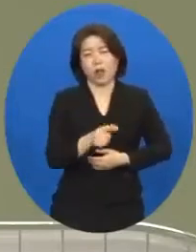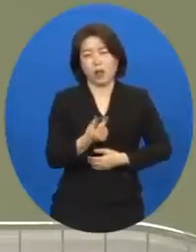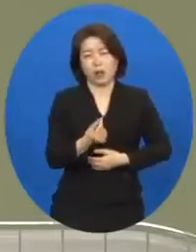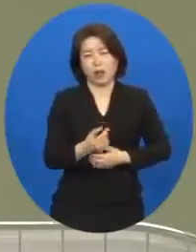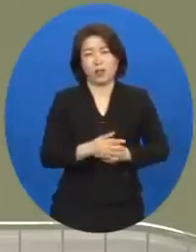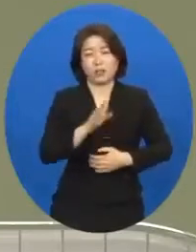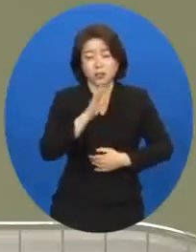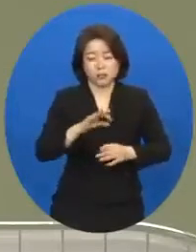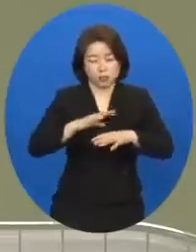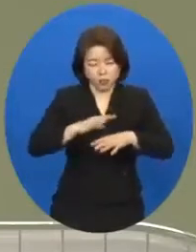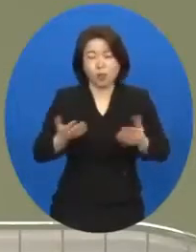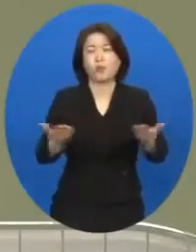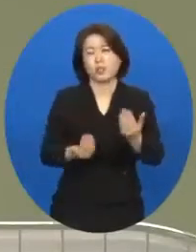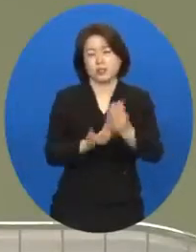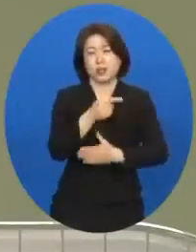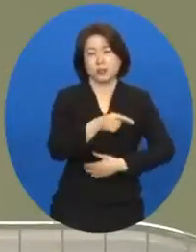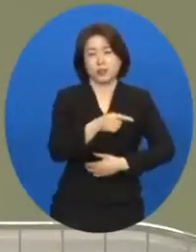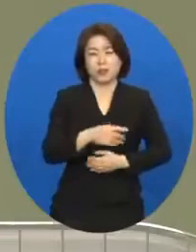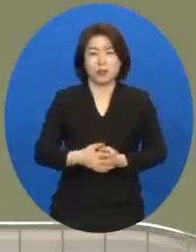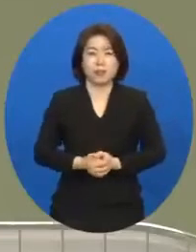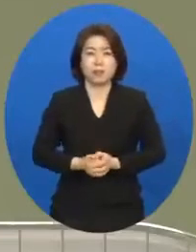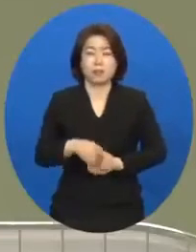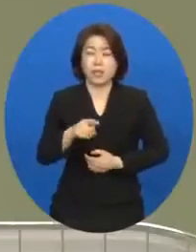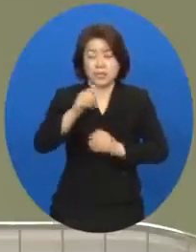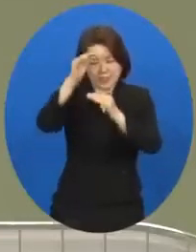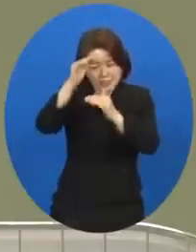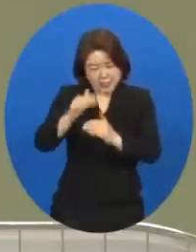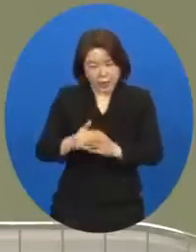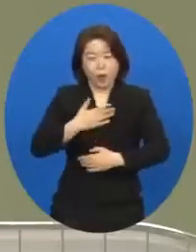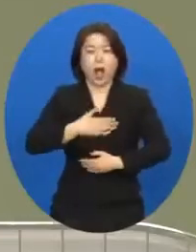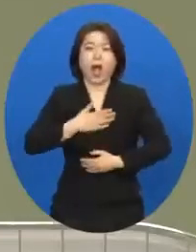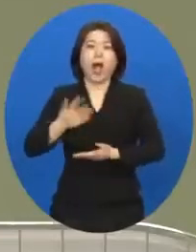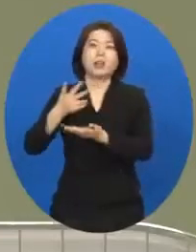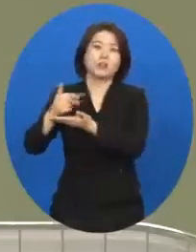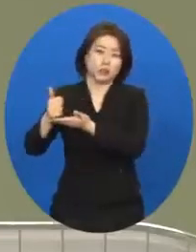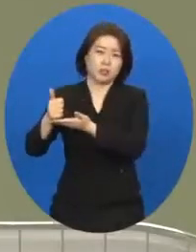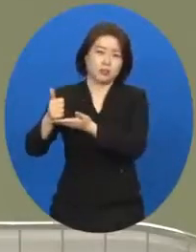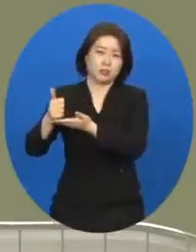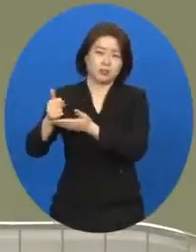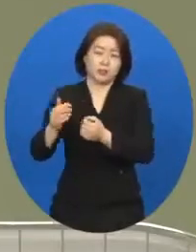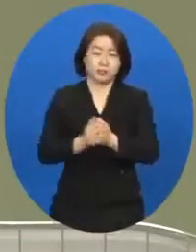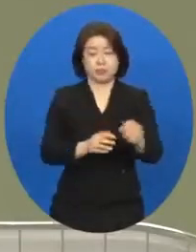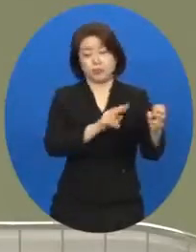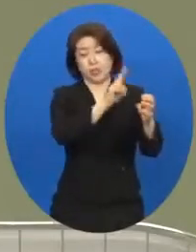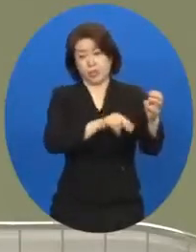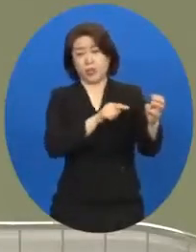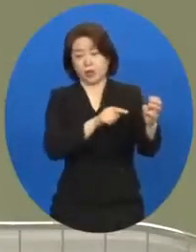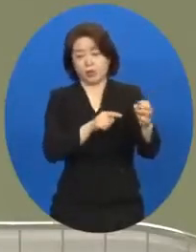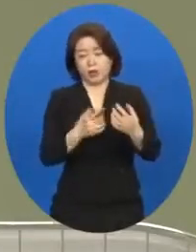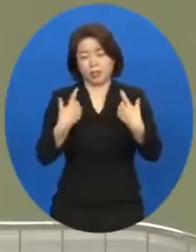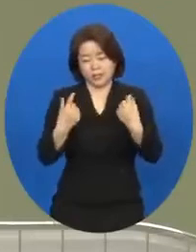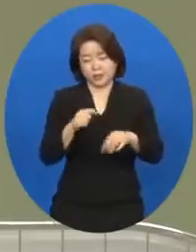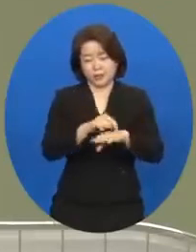일이 벌어지는 겁니다. 그러니까 이 사실을 아시는 주님, 가룟유다가 여전히 마음을 열지